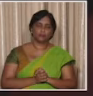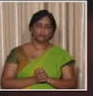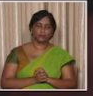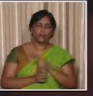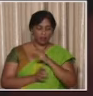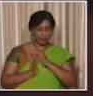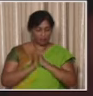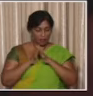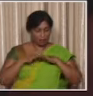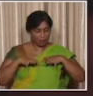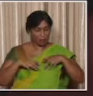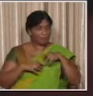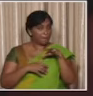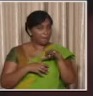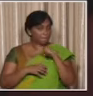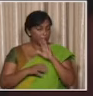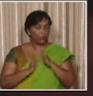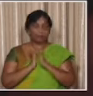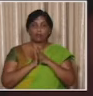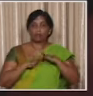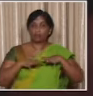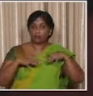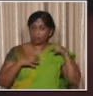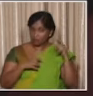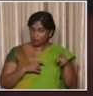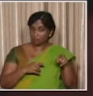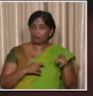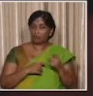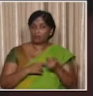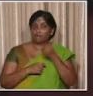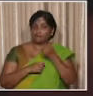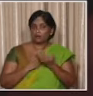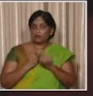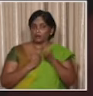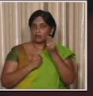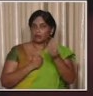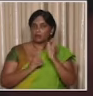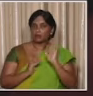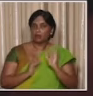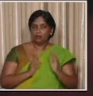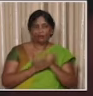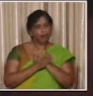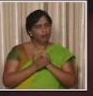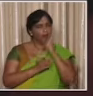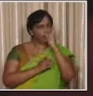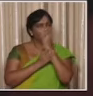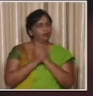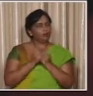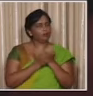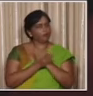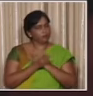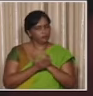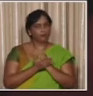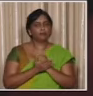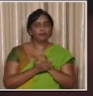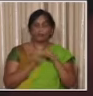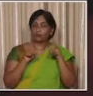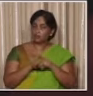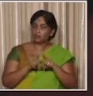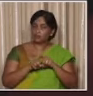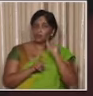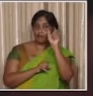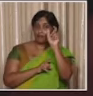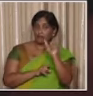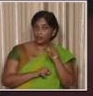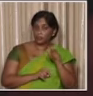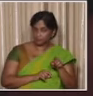ඒ දහම් පාසල පාවිච්චි කරනකොට දහම් පාසලට අගයක් එකතු කළ යුතුයි සියලු මාගම් වල. ඒ වගේම